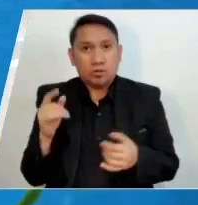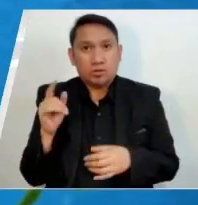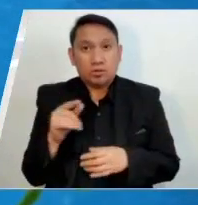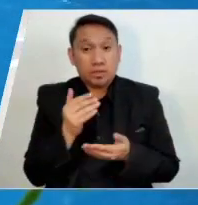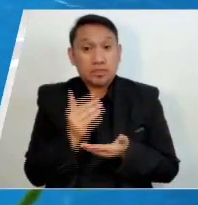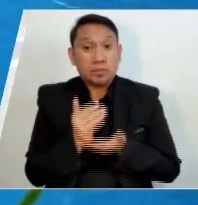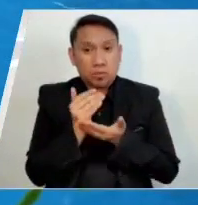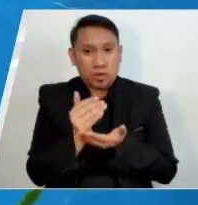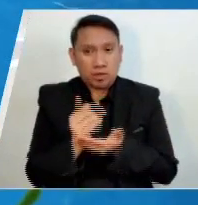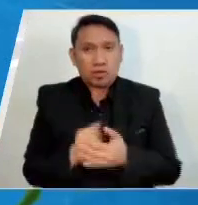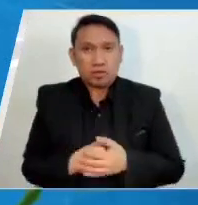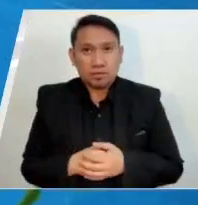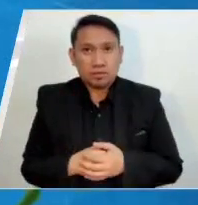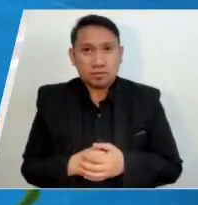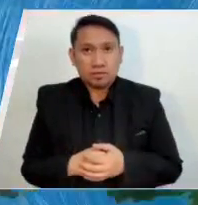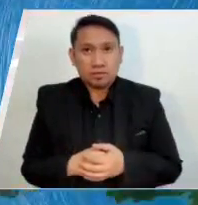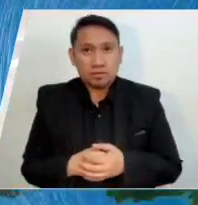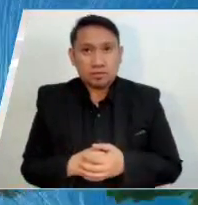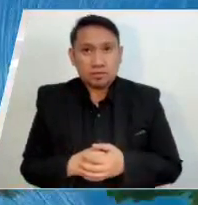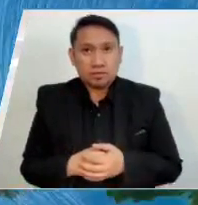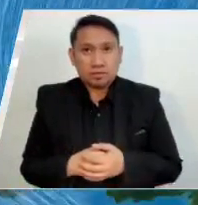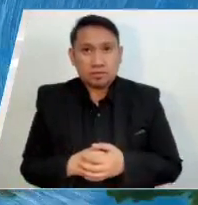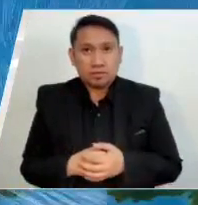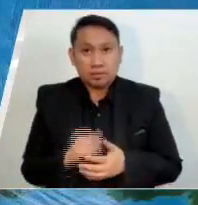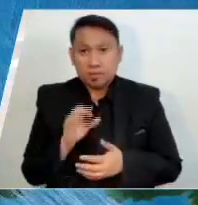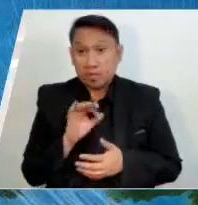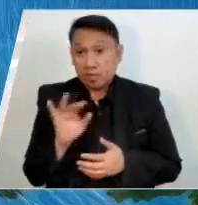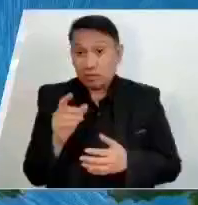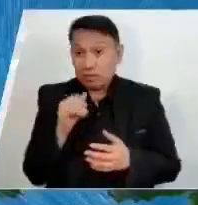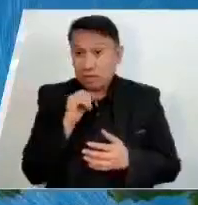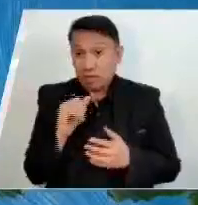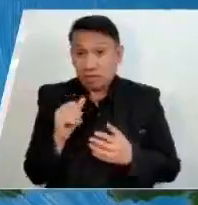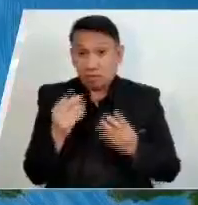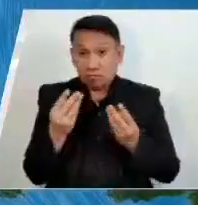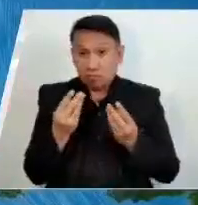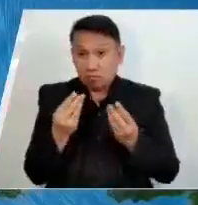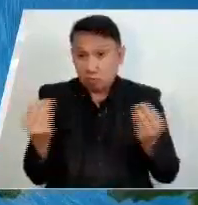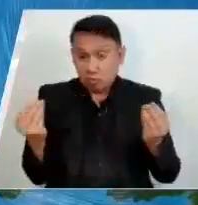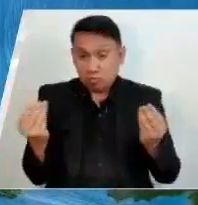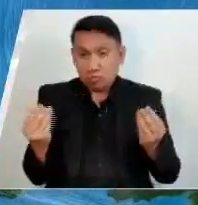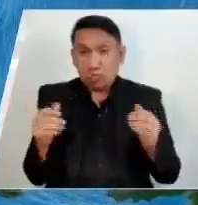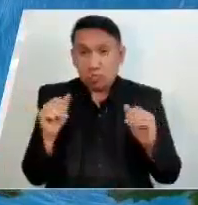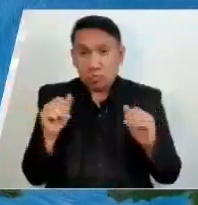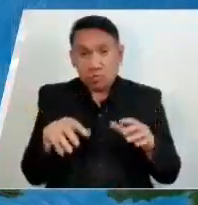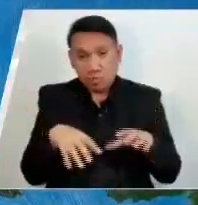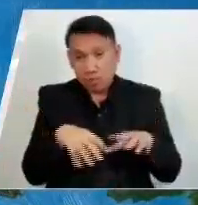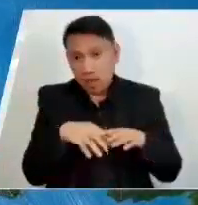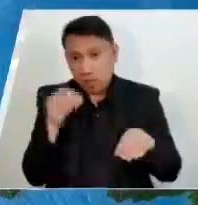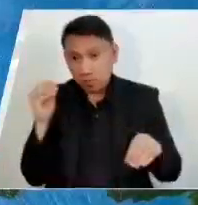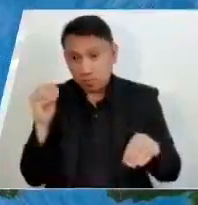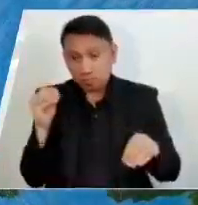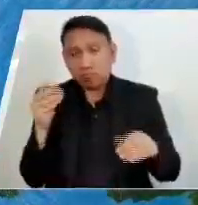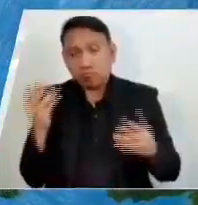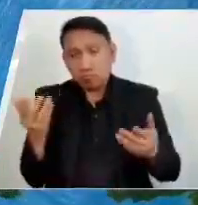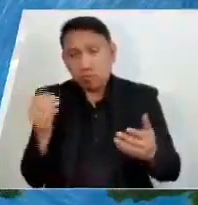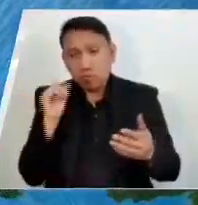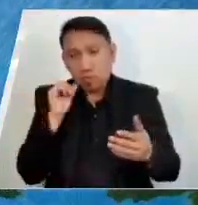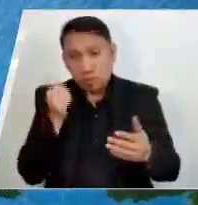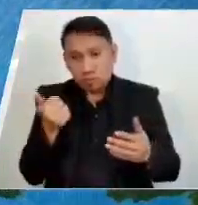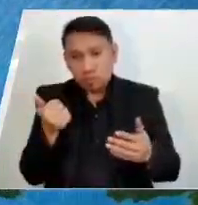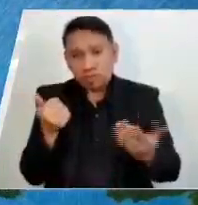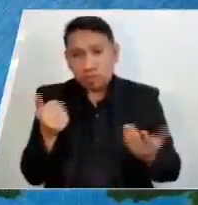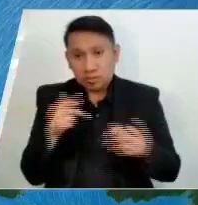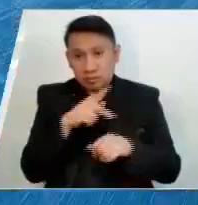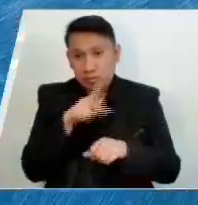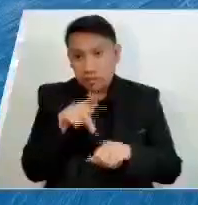City. Kung hindi mag-dissipate o tuluyang mawawala, posible itong lumabas ng PAR bukas o sa mga susunod na araw.